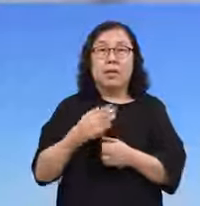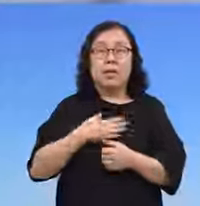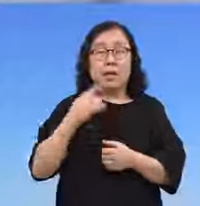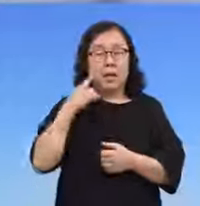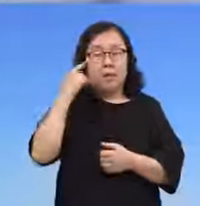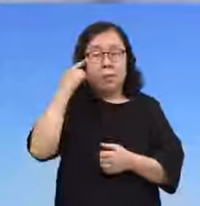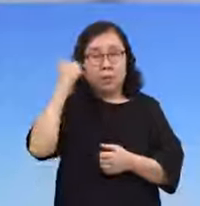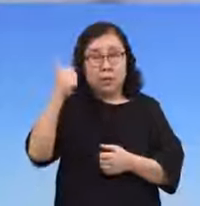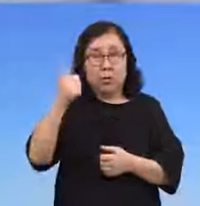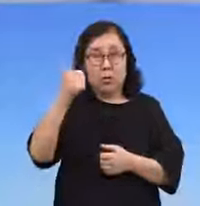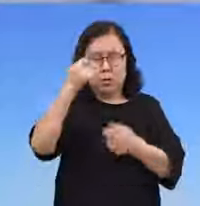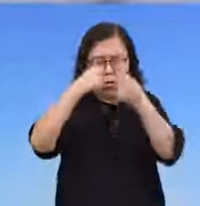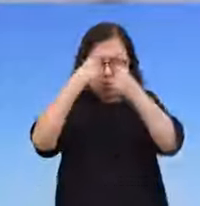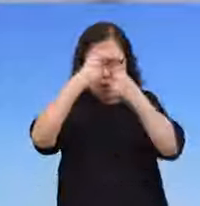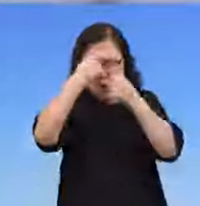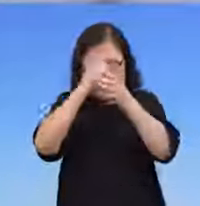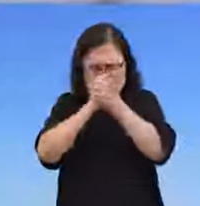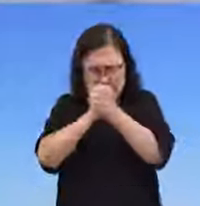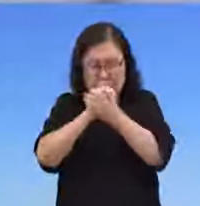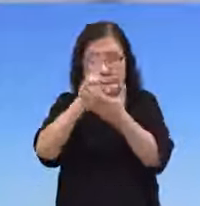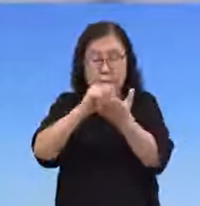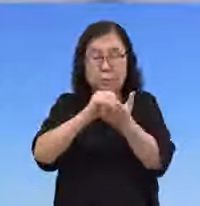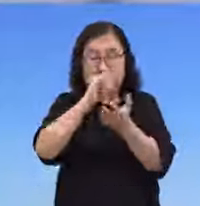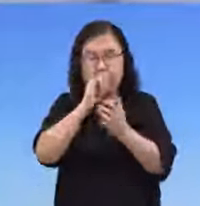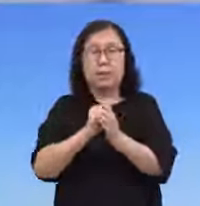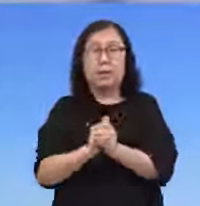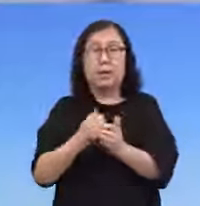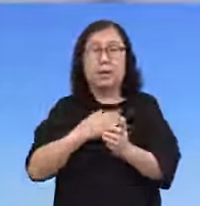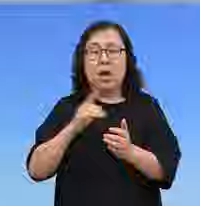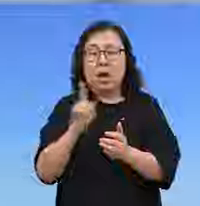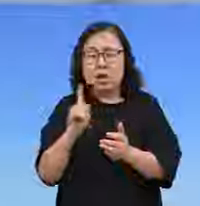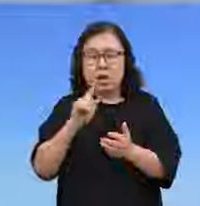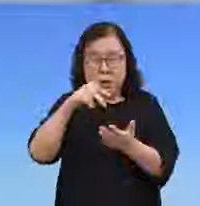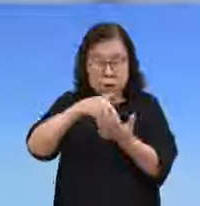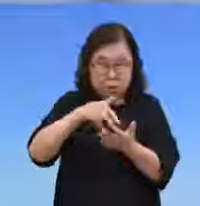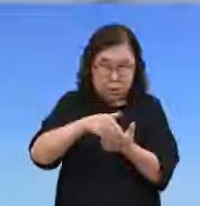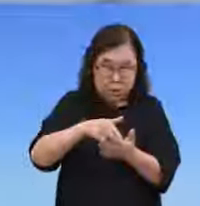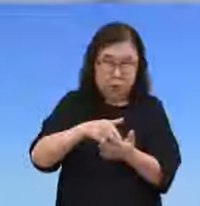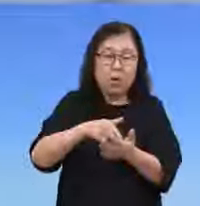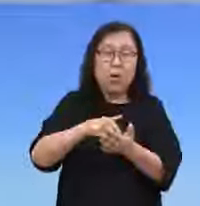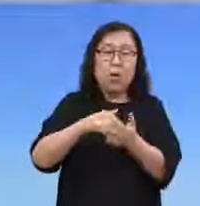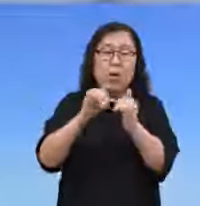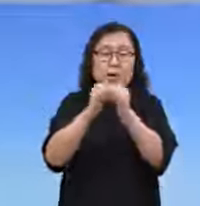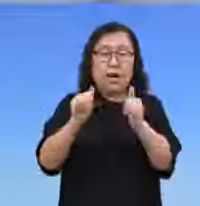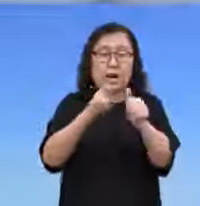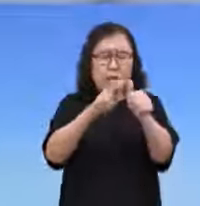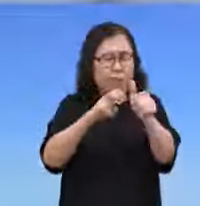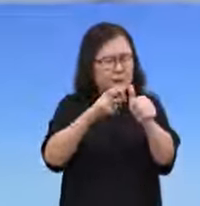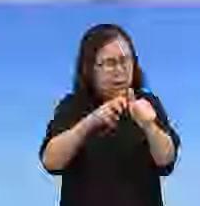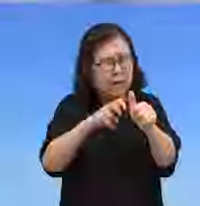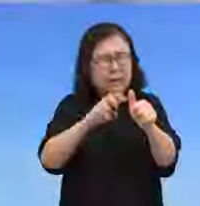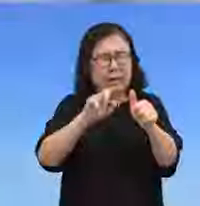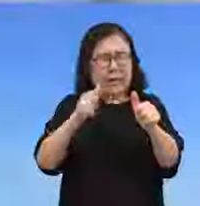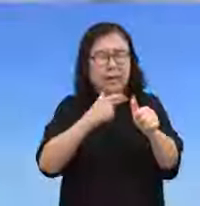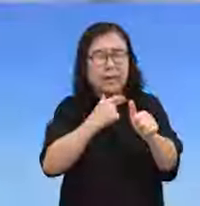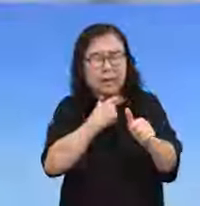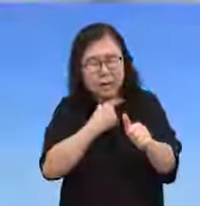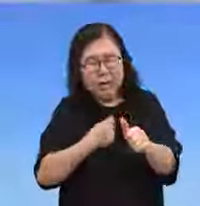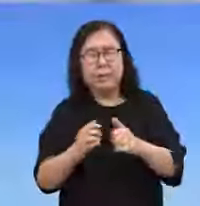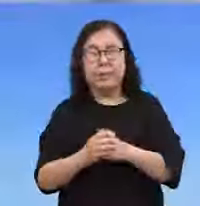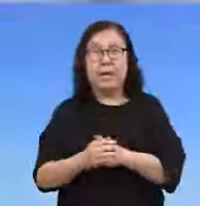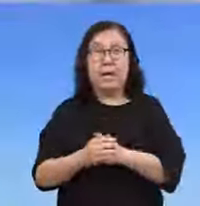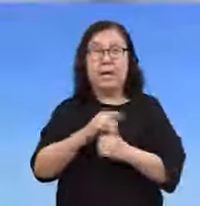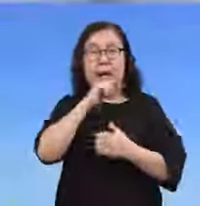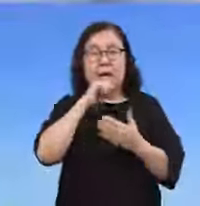눈물로 기도하는 제목이 하나 있습니다. 어떤 경우라도 사람을 미워하지 않게 해주시기 원합니다. 어떤 경우라도 하나님